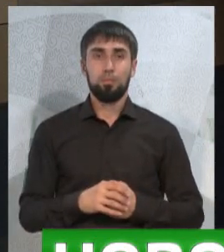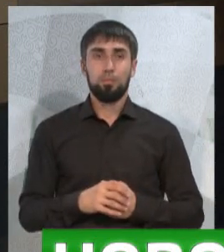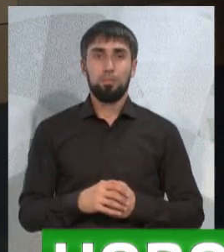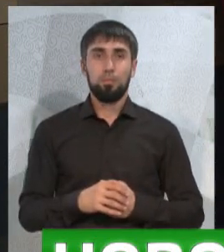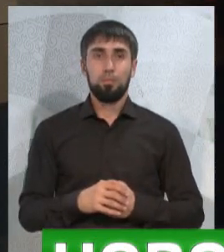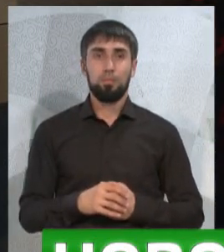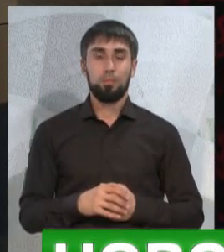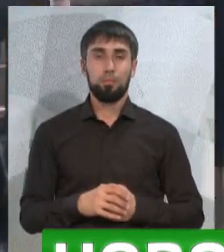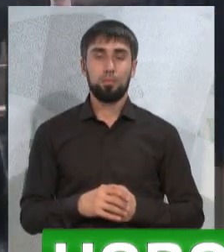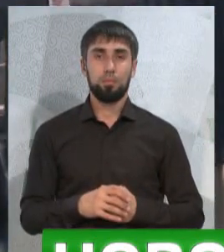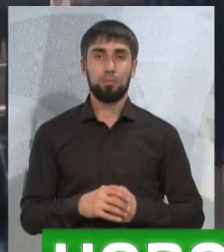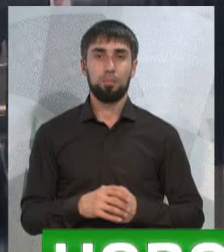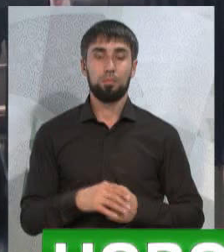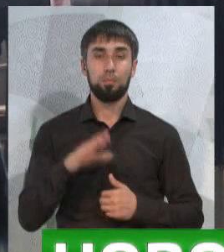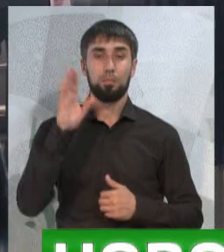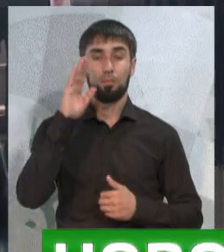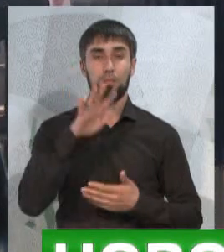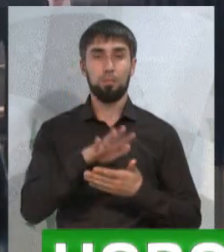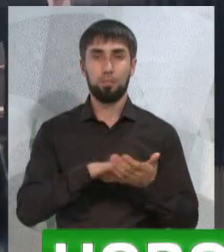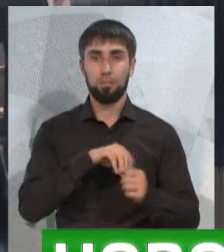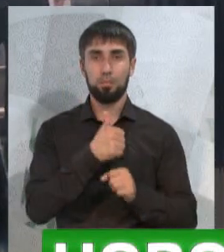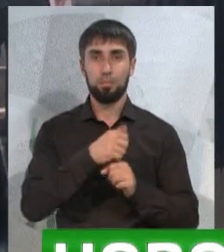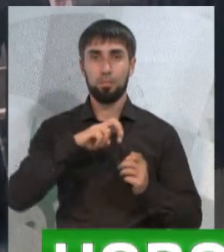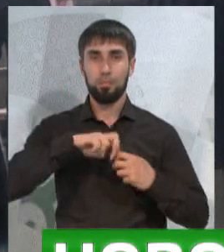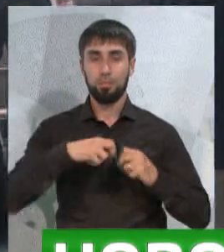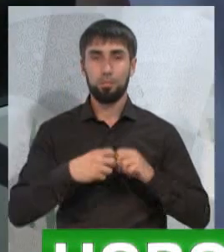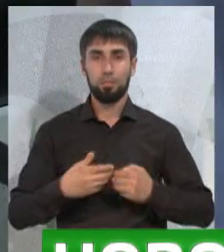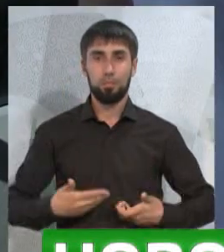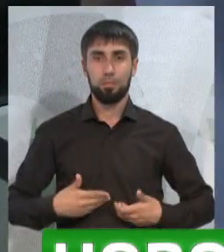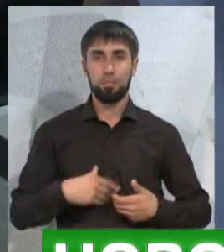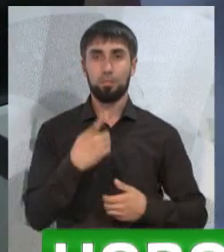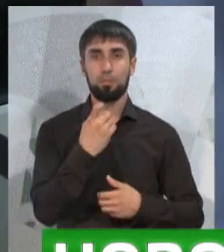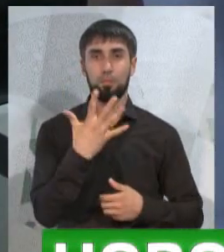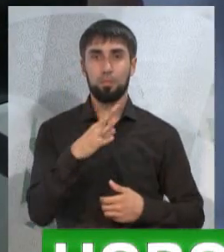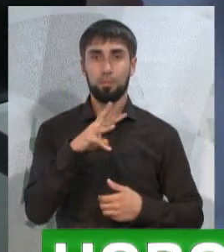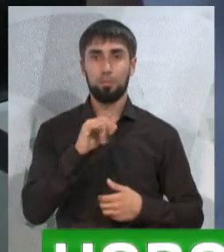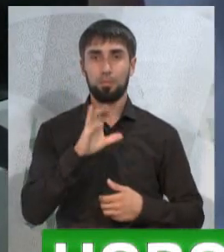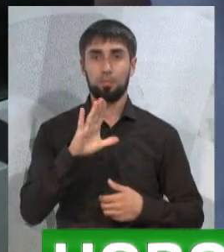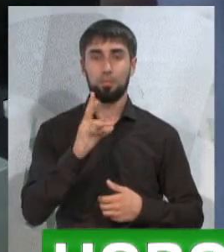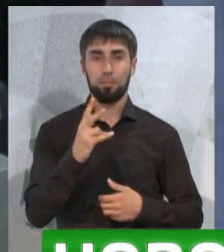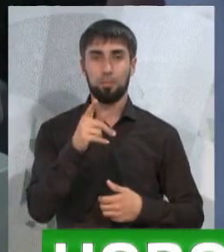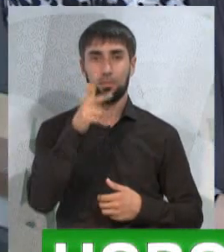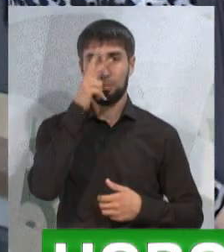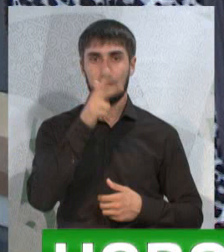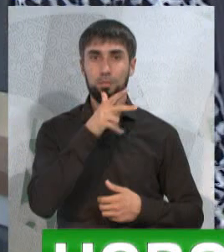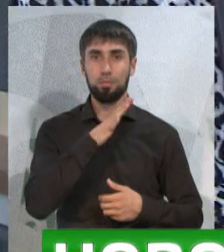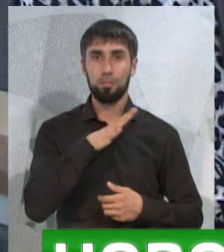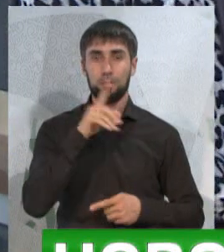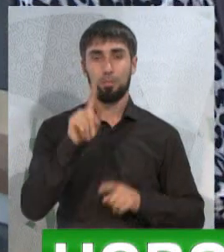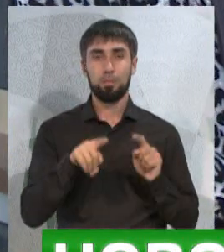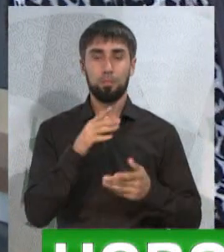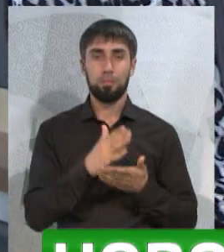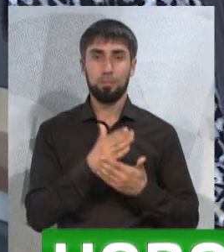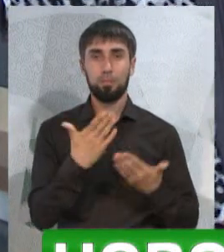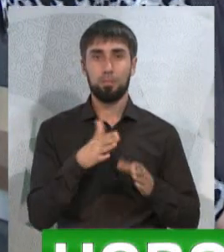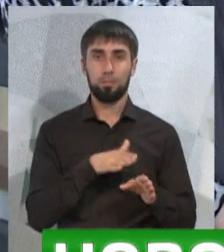ханда, 9 струя. Вода продолжает быть главной проблемой жителей 105-го массива Назрани. Уже 3 месяца она идет либо с перебоями, либо